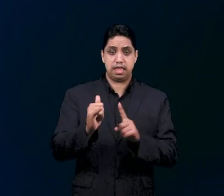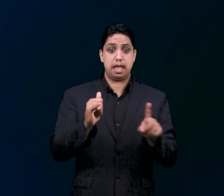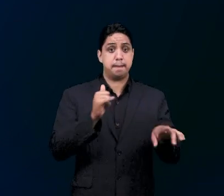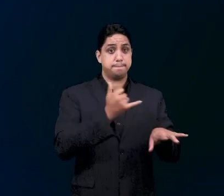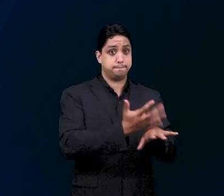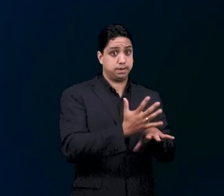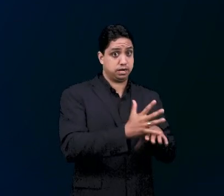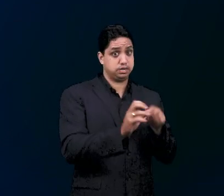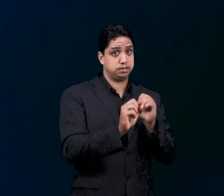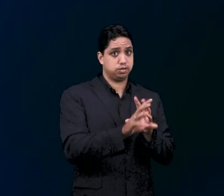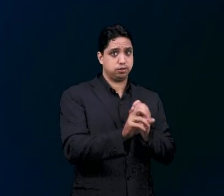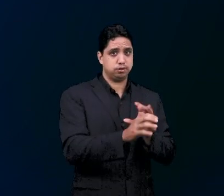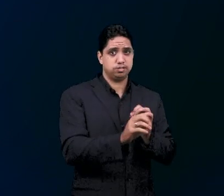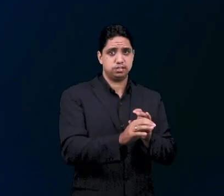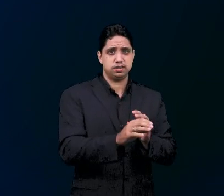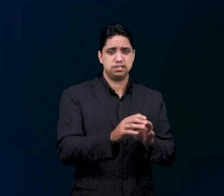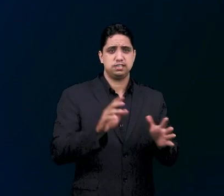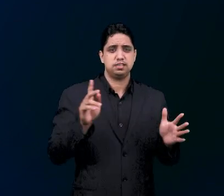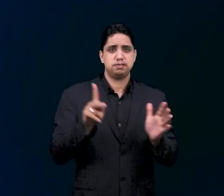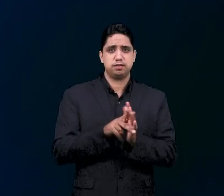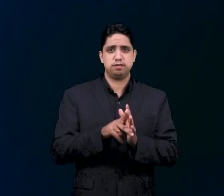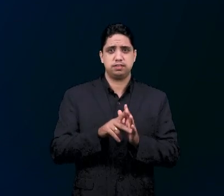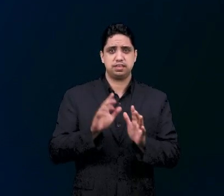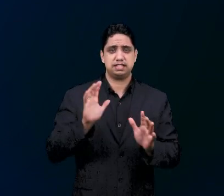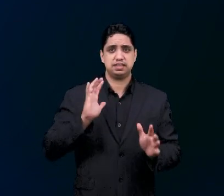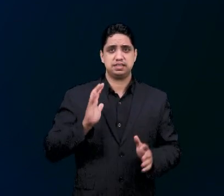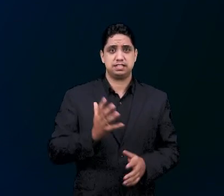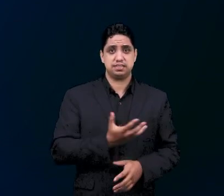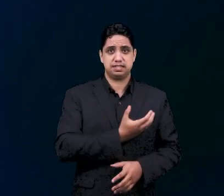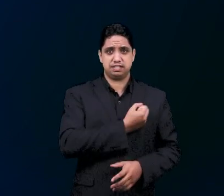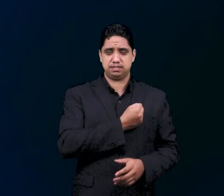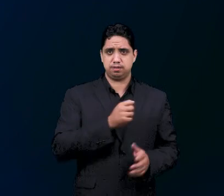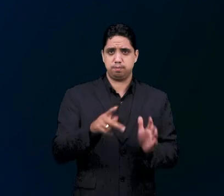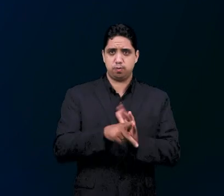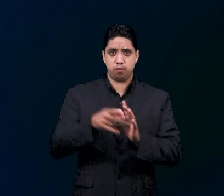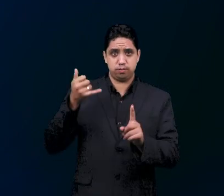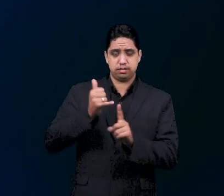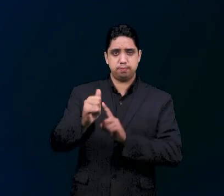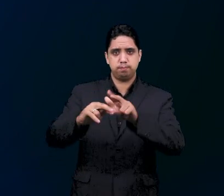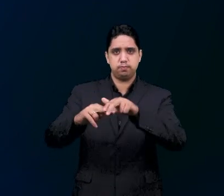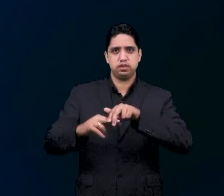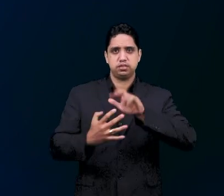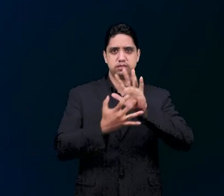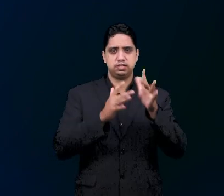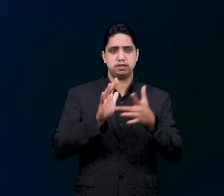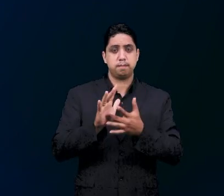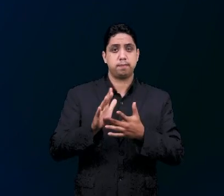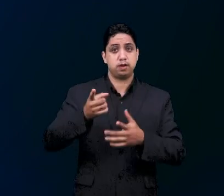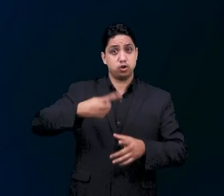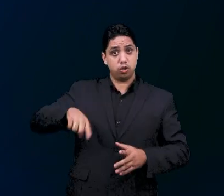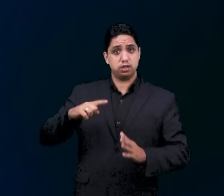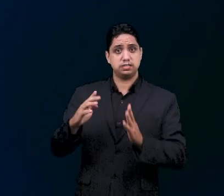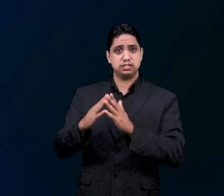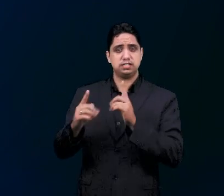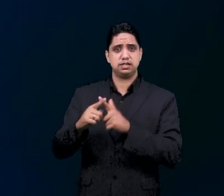de la doctrine, mettez en évidence la doctrine de salut prophétisée par le Seigneur Jésus pour l'Église et